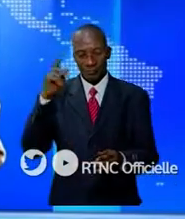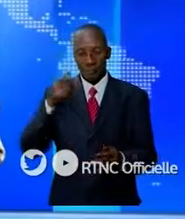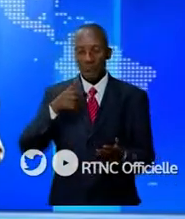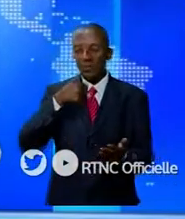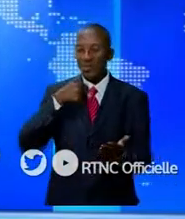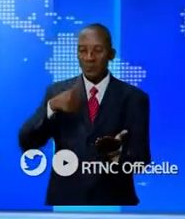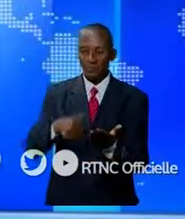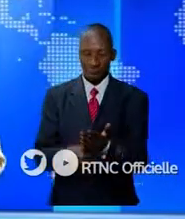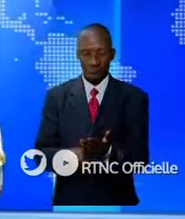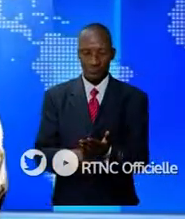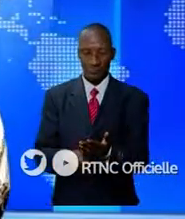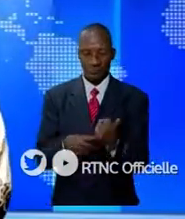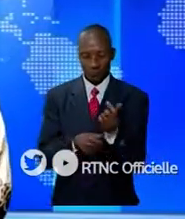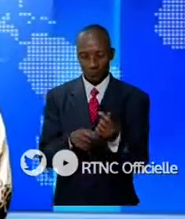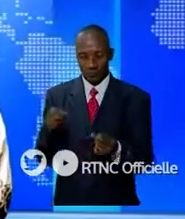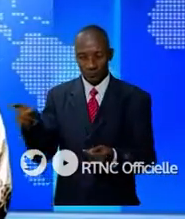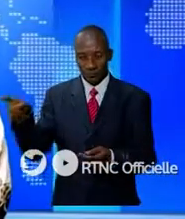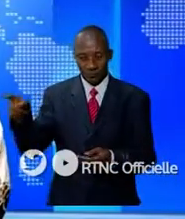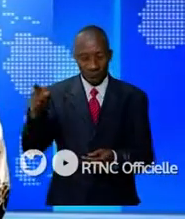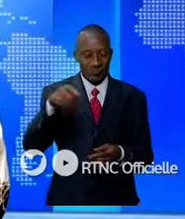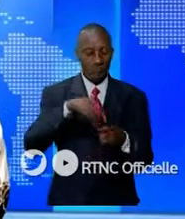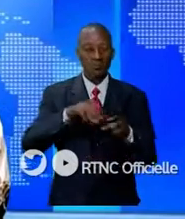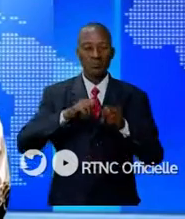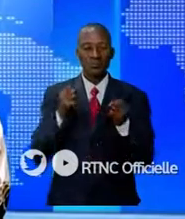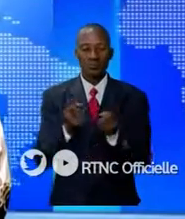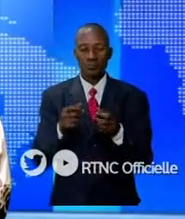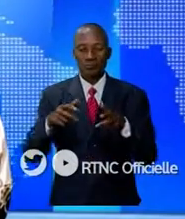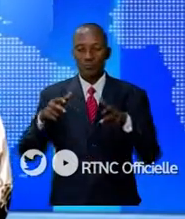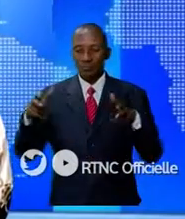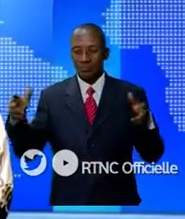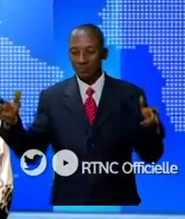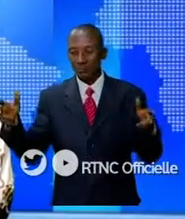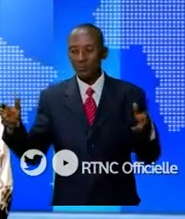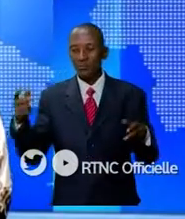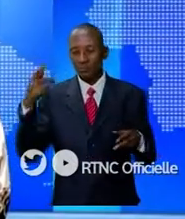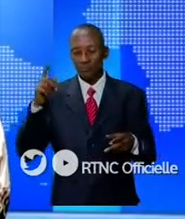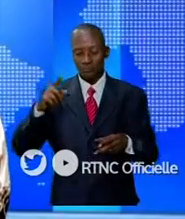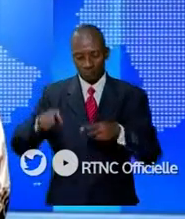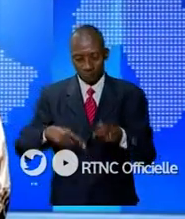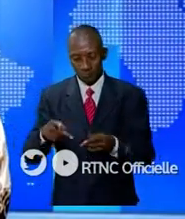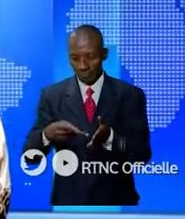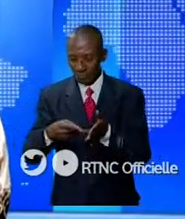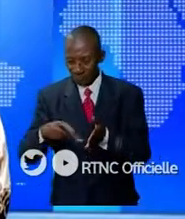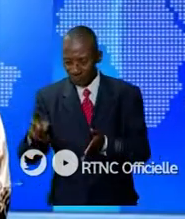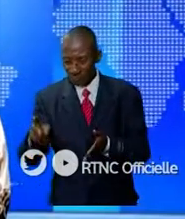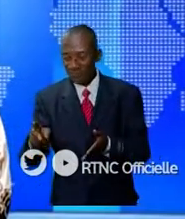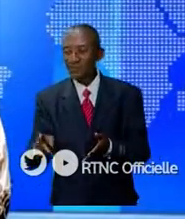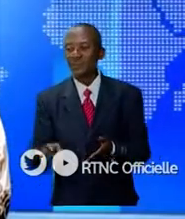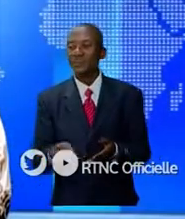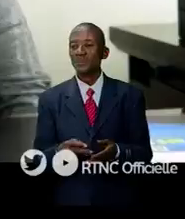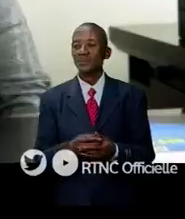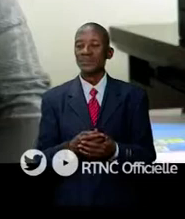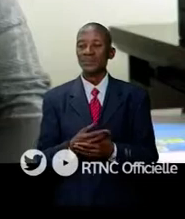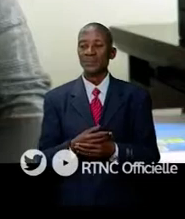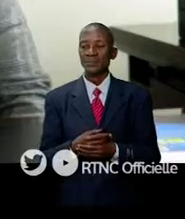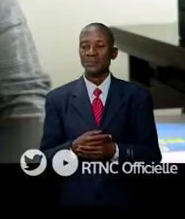contribuables relevant de grandes entreprises à payer le deuxième acompte prévisionnel. Les détails dans ces reportages.